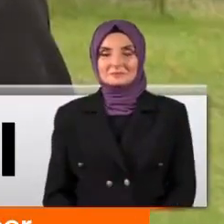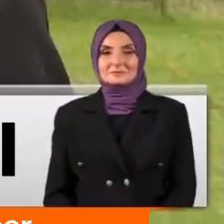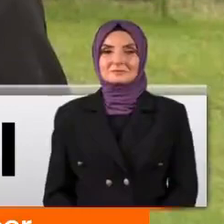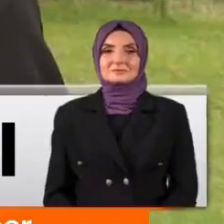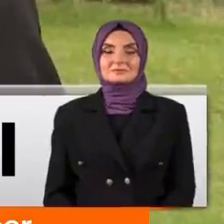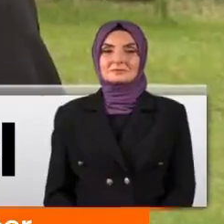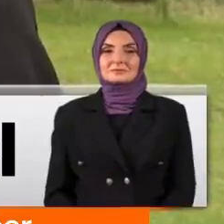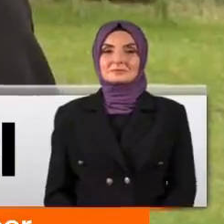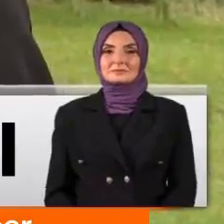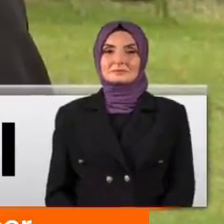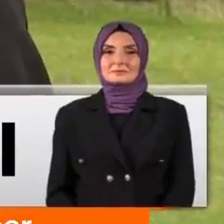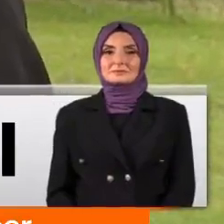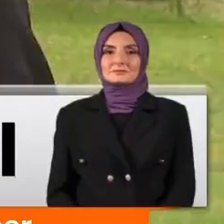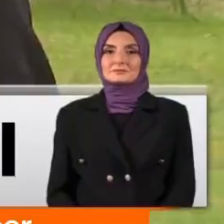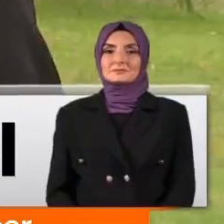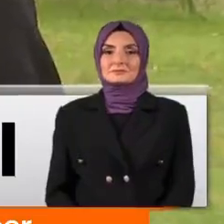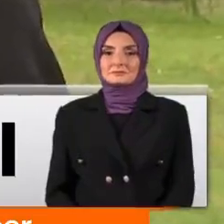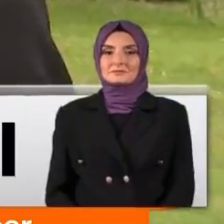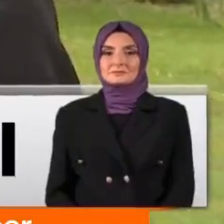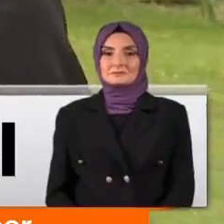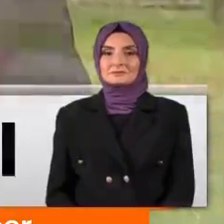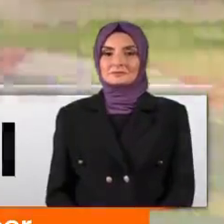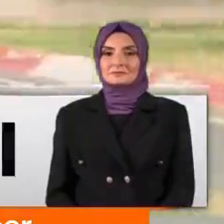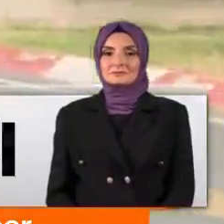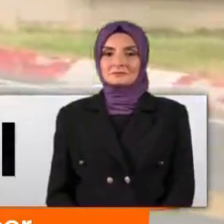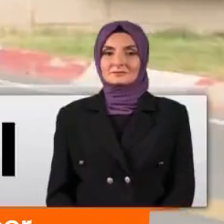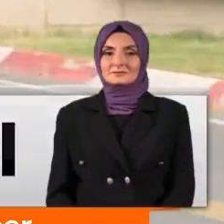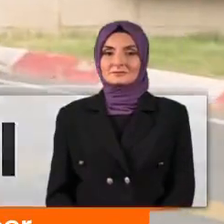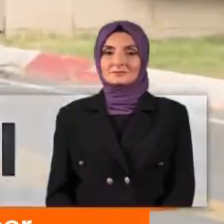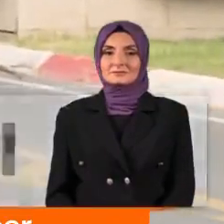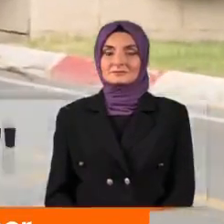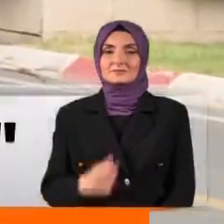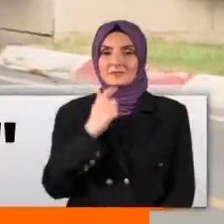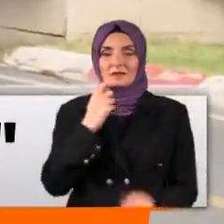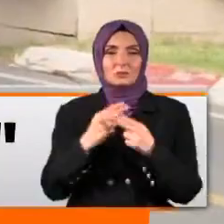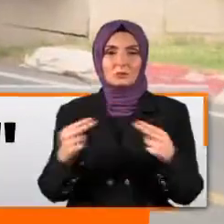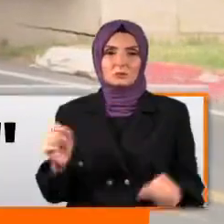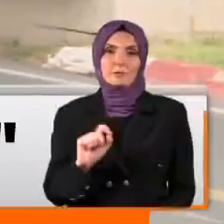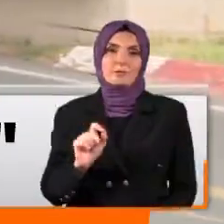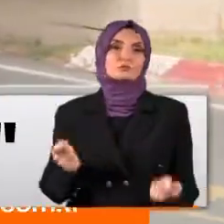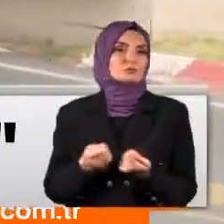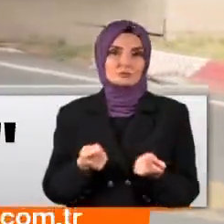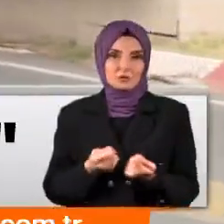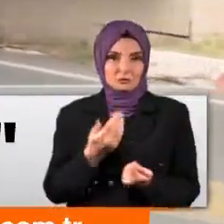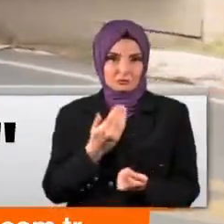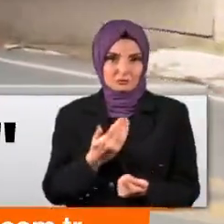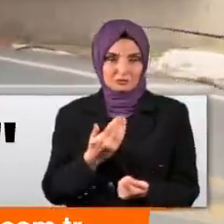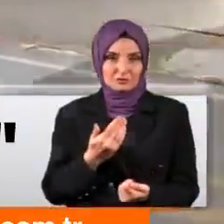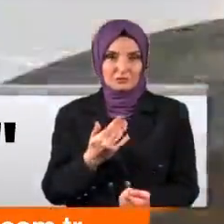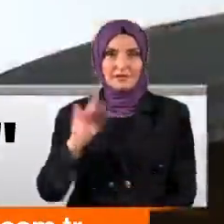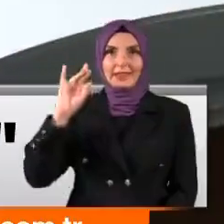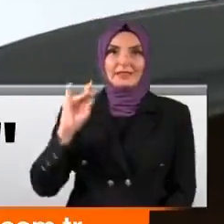Çarlı'nın dediği gibi yenile yenile yenmeyi öğrenirler. O hem yılların memuru hem Edirne sokaklarını el